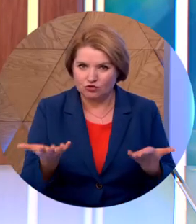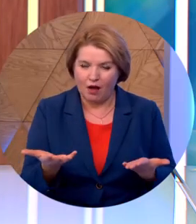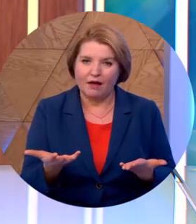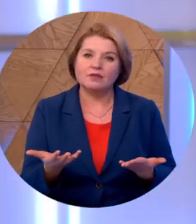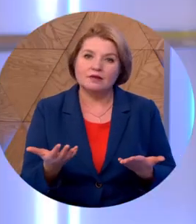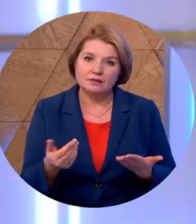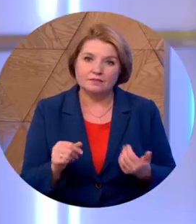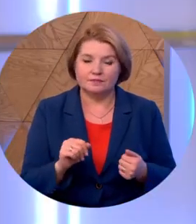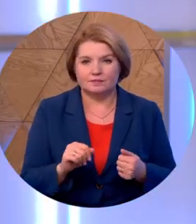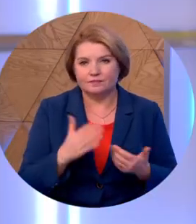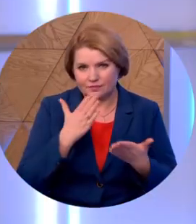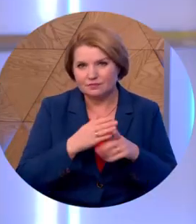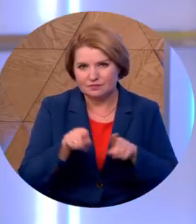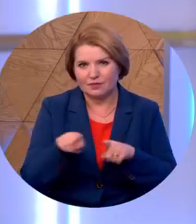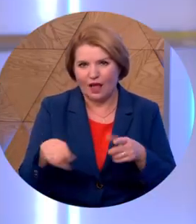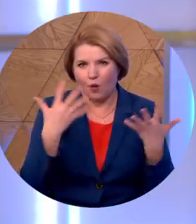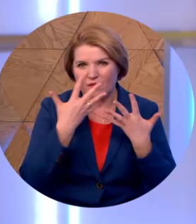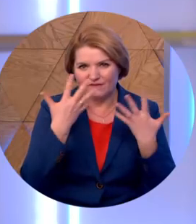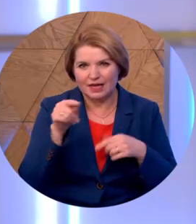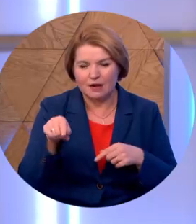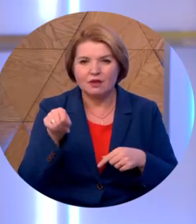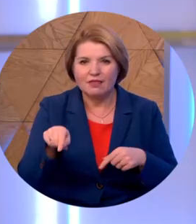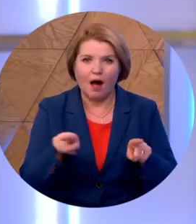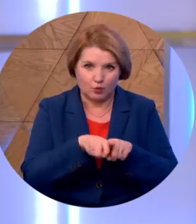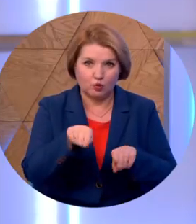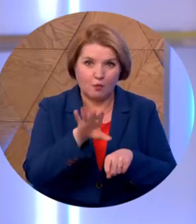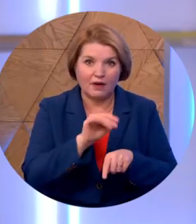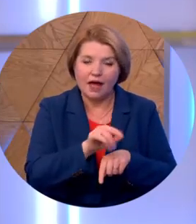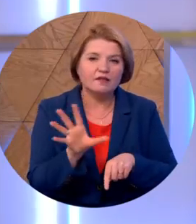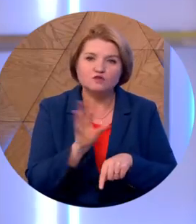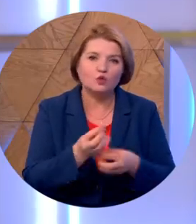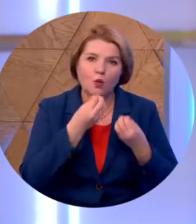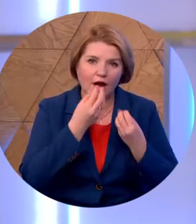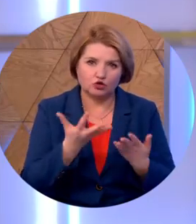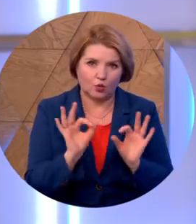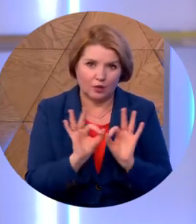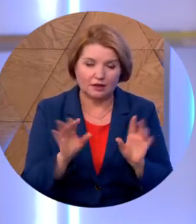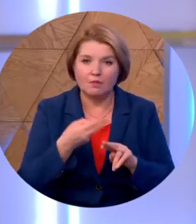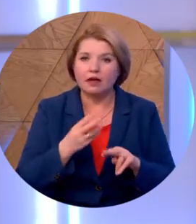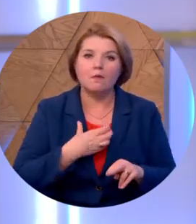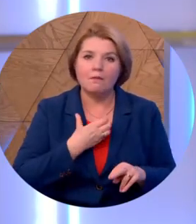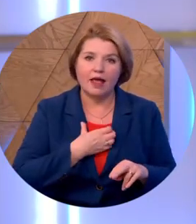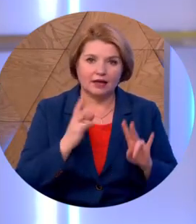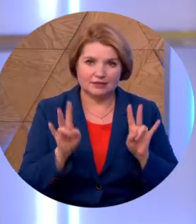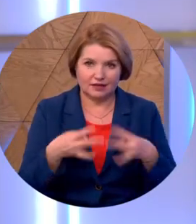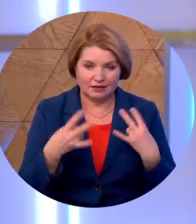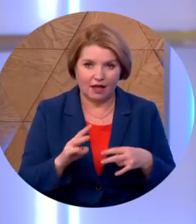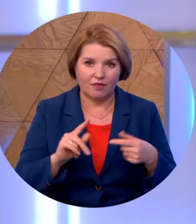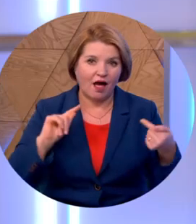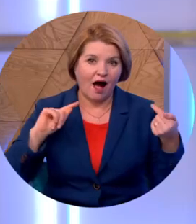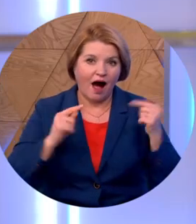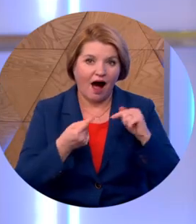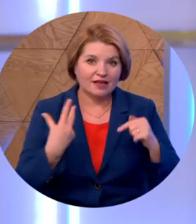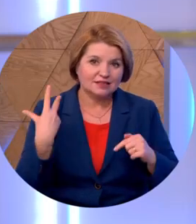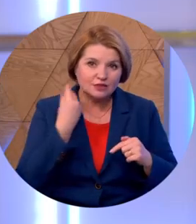фильм называется Притворись с моей женой там как раз про это всё великолепно описано рассказано Поэтому бояться не надо по поводу антидотов на самом деле ну